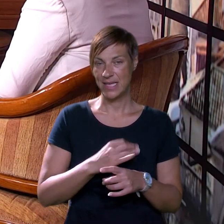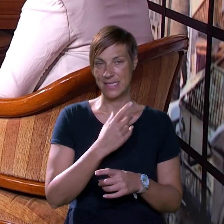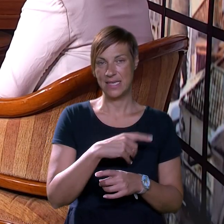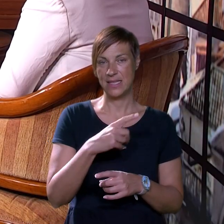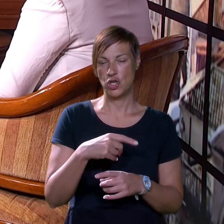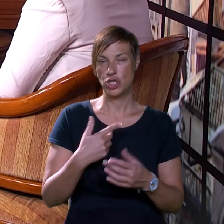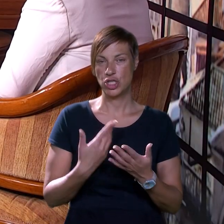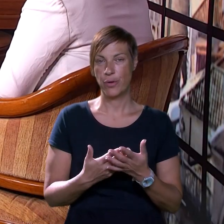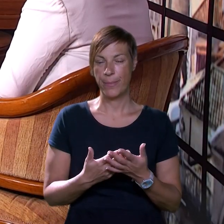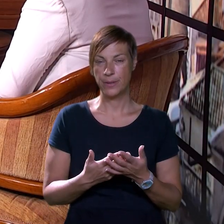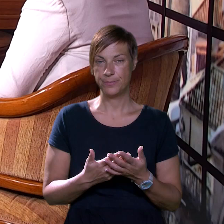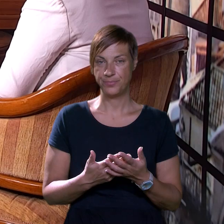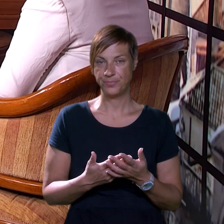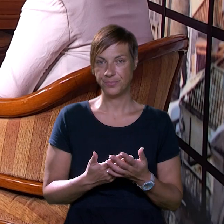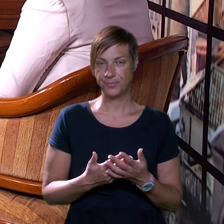nesretnih ljudi.